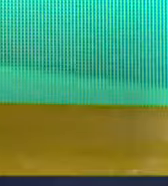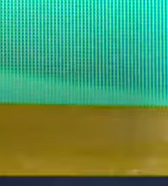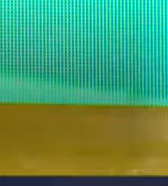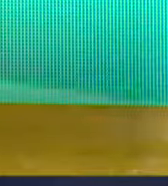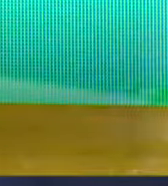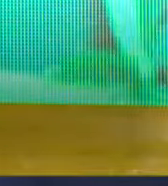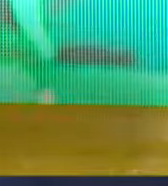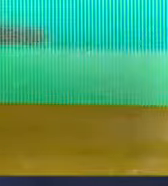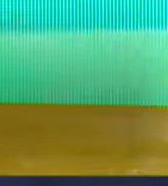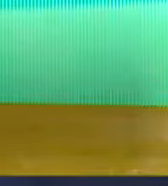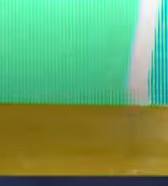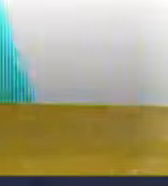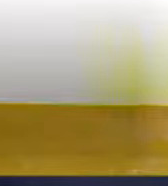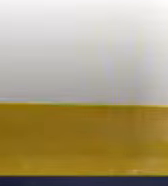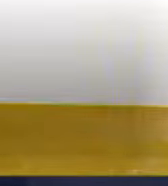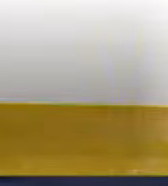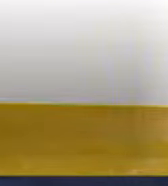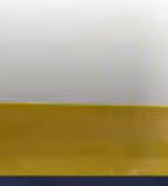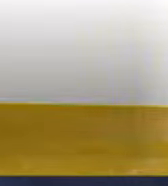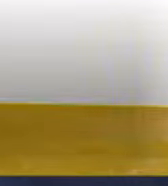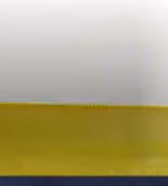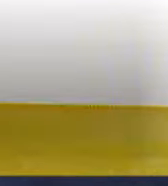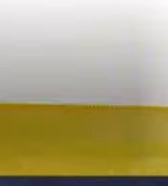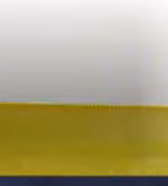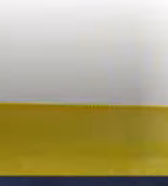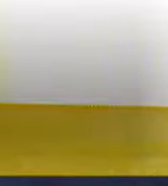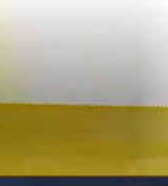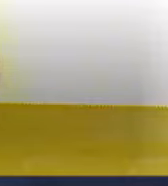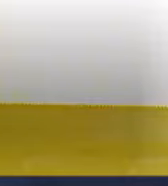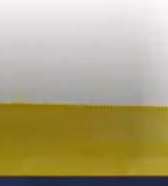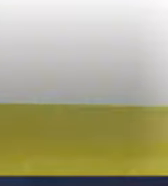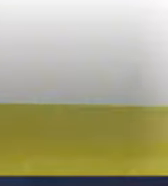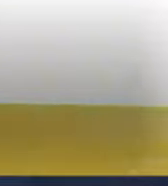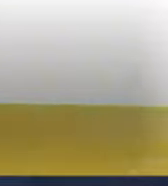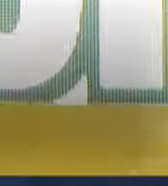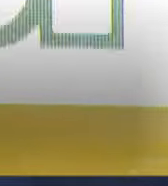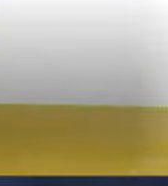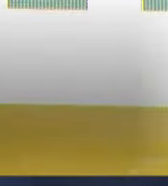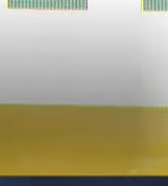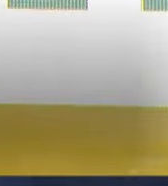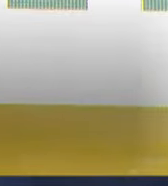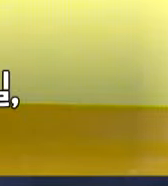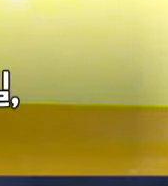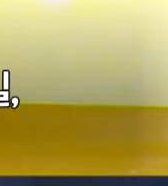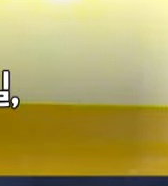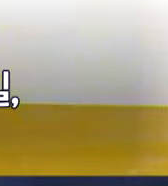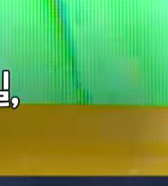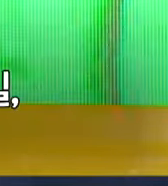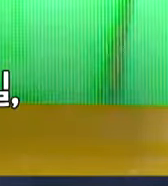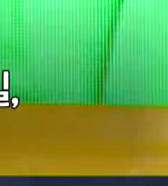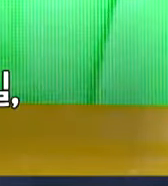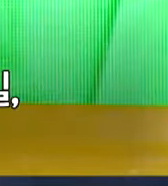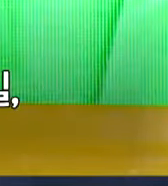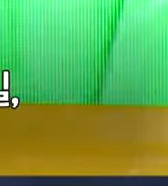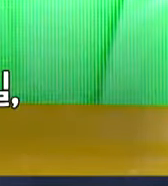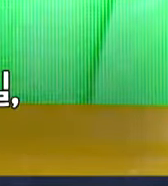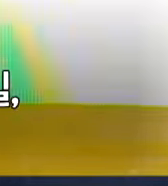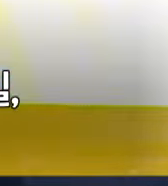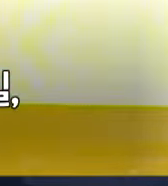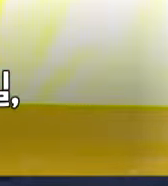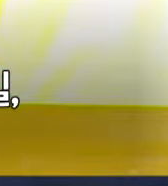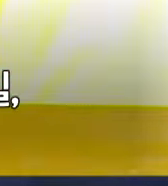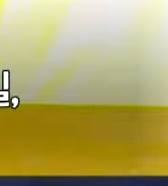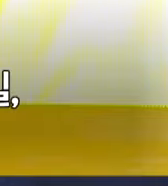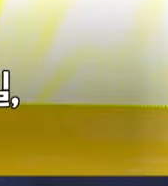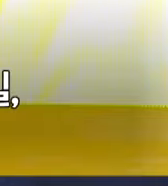정의당은 대한민국을 다르게 상상할 수 있는 상상력의 교두보이고 증거입니다. 내일 투표장에 가셔서